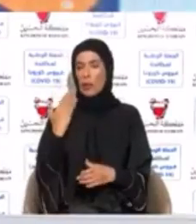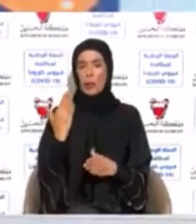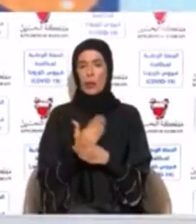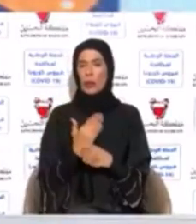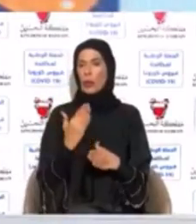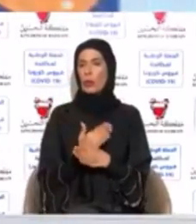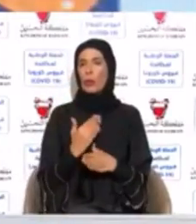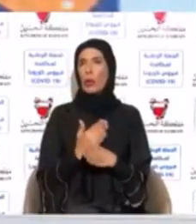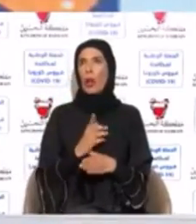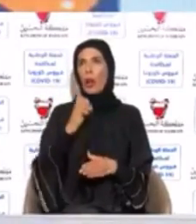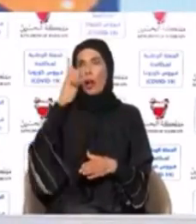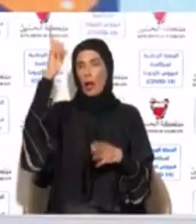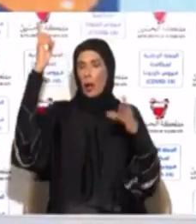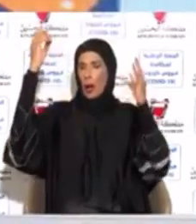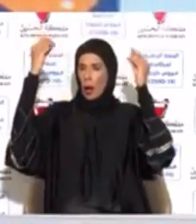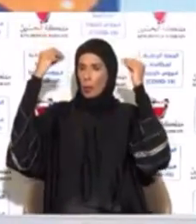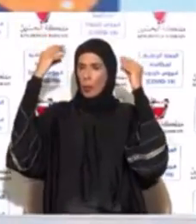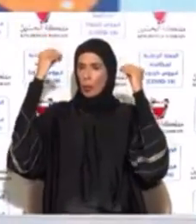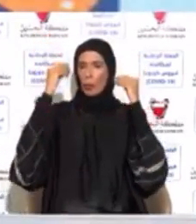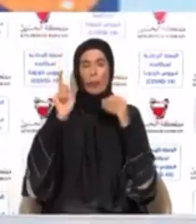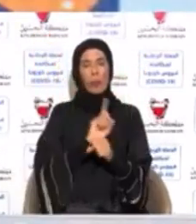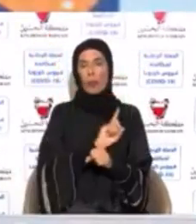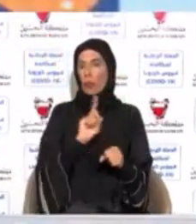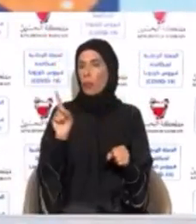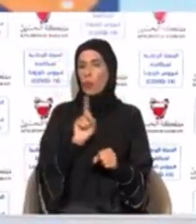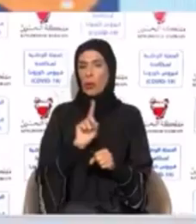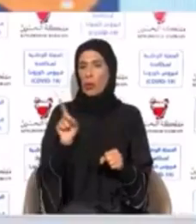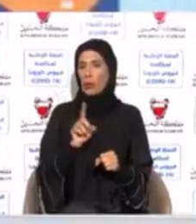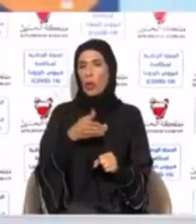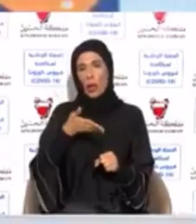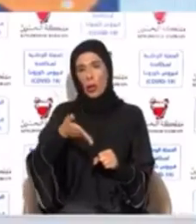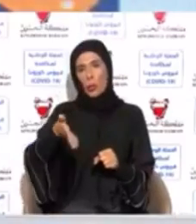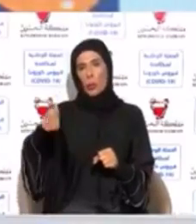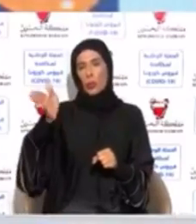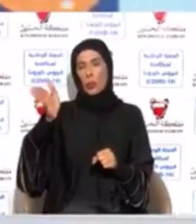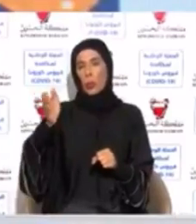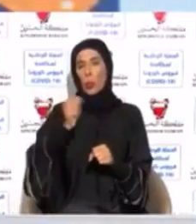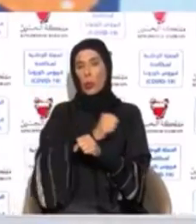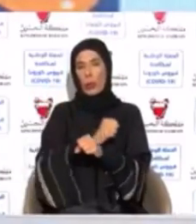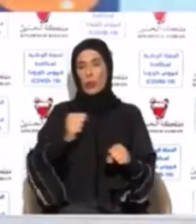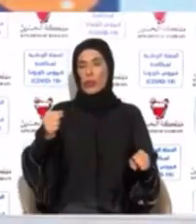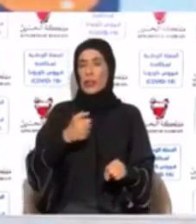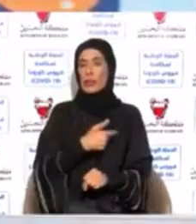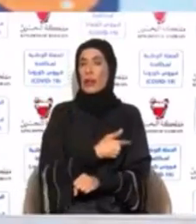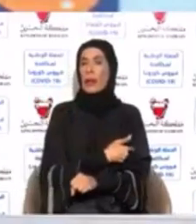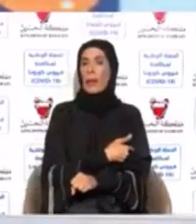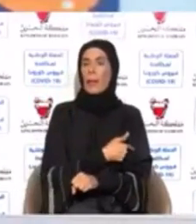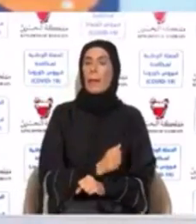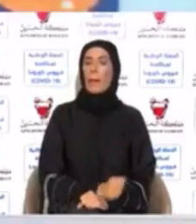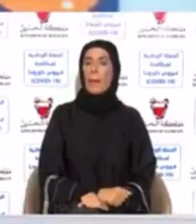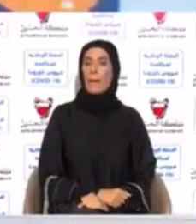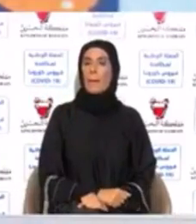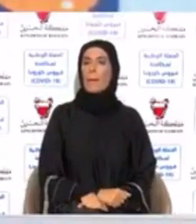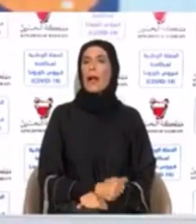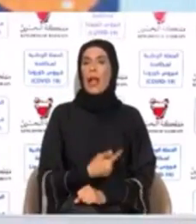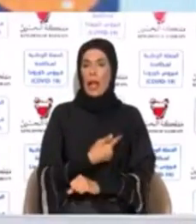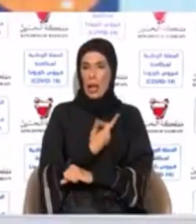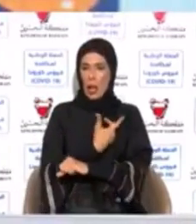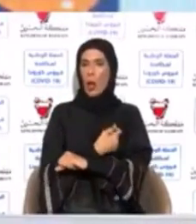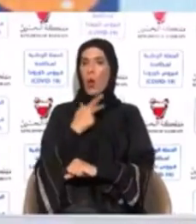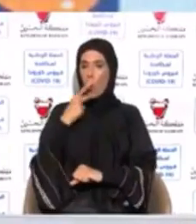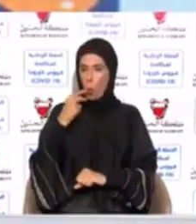عندنا بفضل من الله سبحانه وتعالى أي حالة استدعت دخولها إلى المستشفى، بمعنى أن هذا اللقاح الحمد